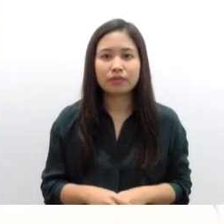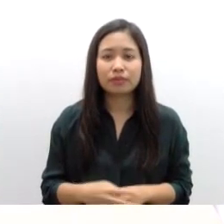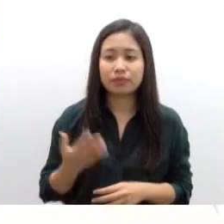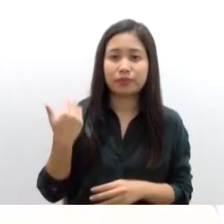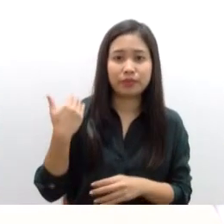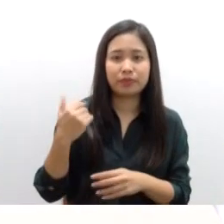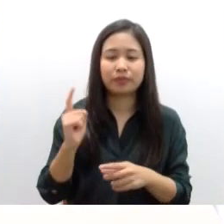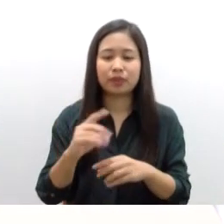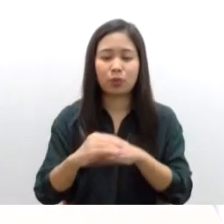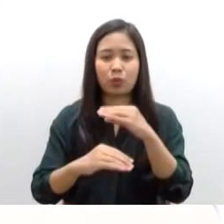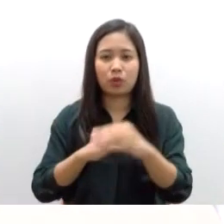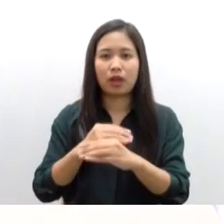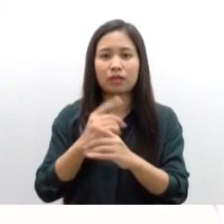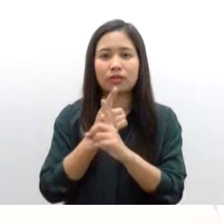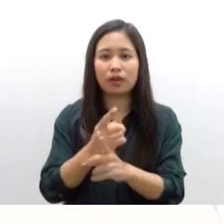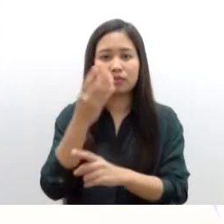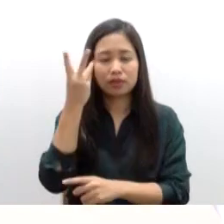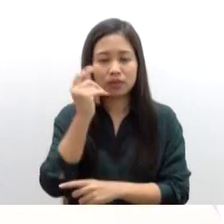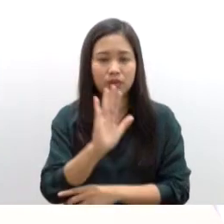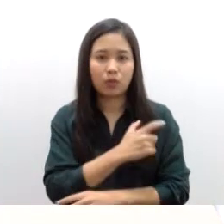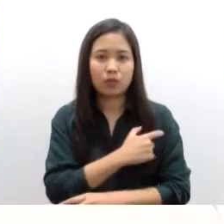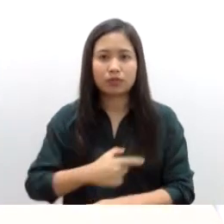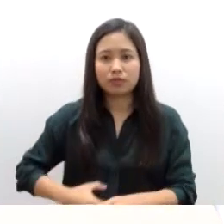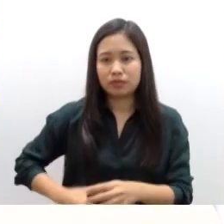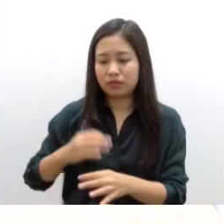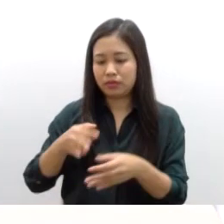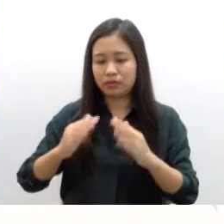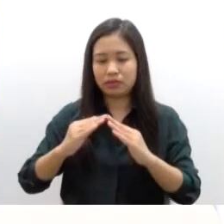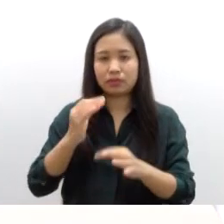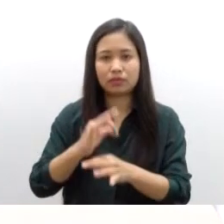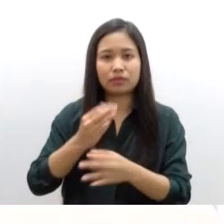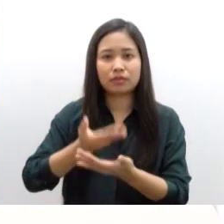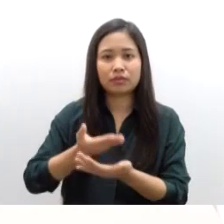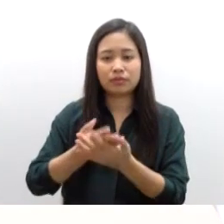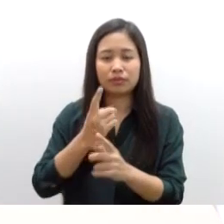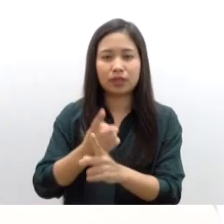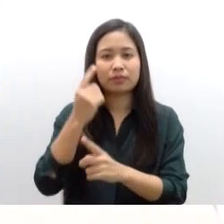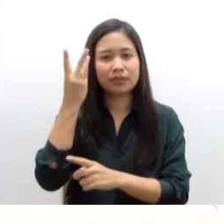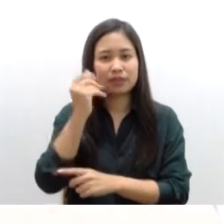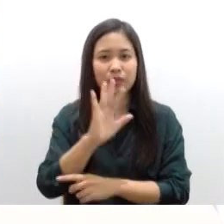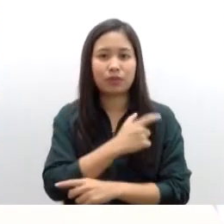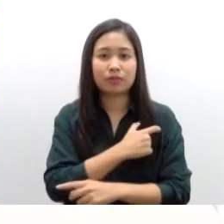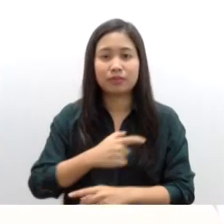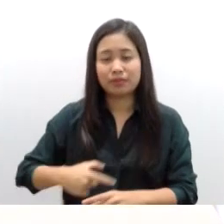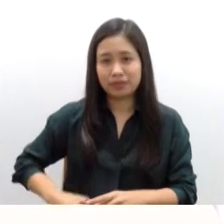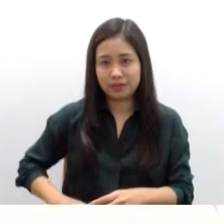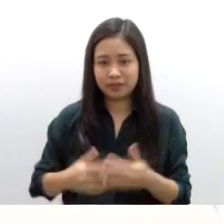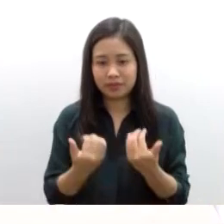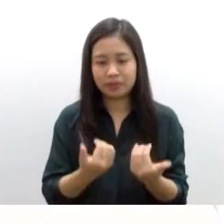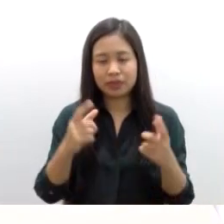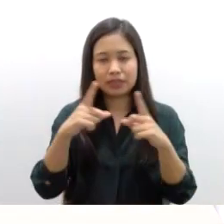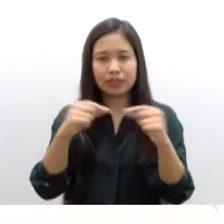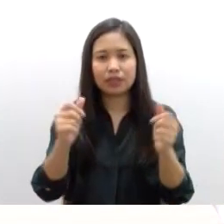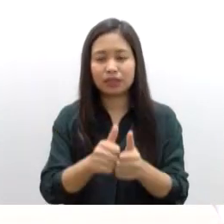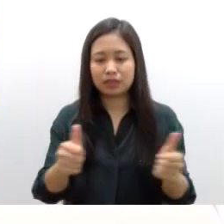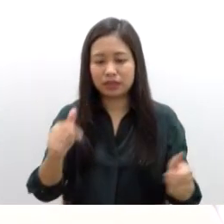งการพระราชดำริโครงการเมืองสหกรณ์อันเนื่องมาจากพระราชดำริช่วงนี้เป็นช่วงเรื่องเด่นประเด็นสำคั